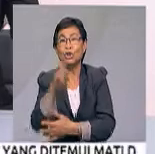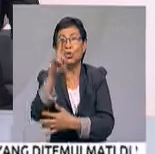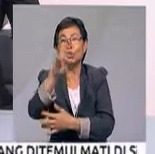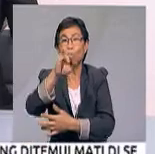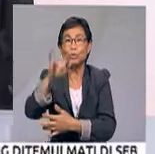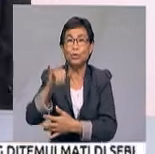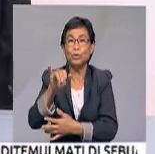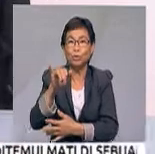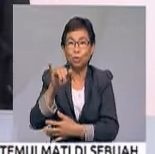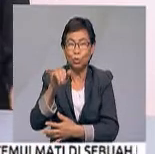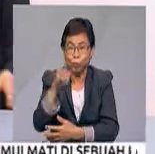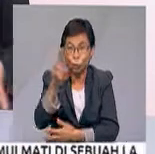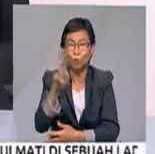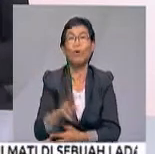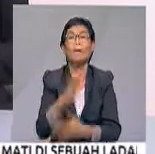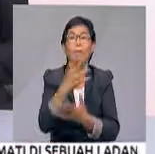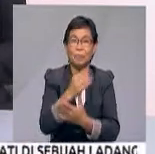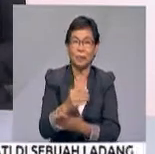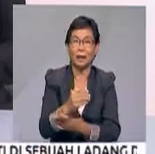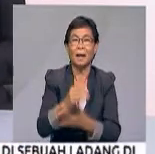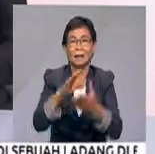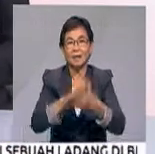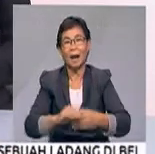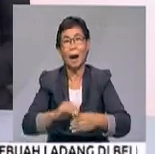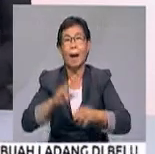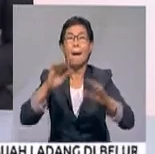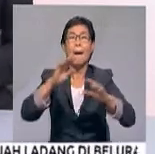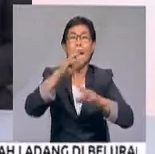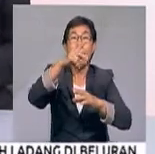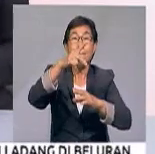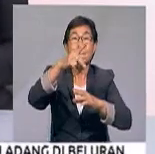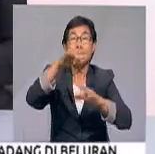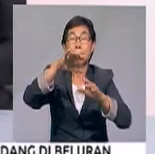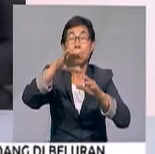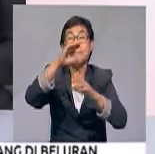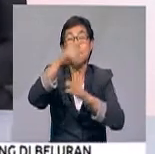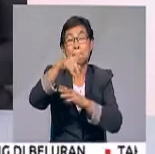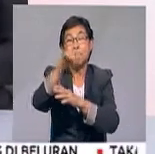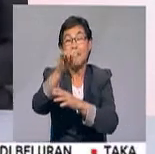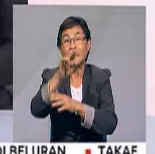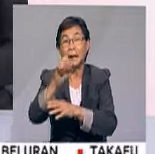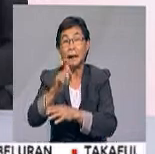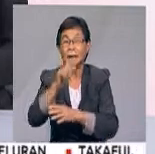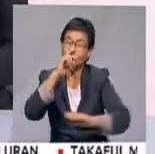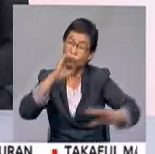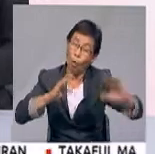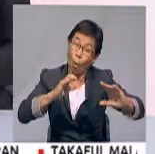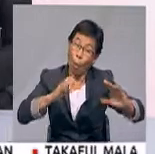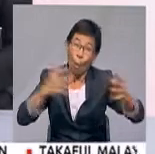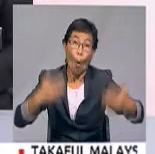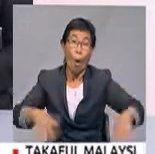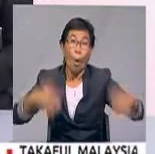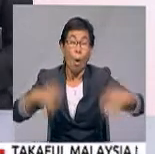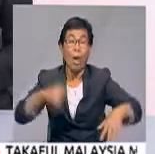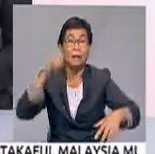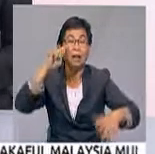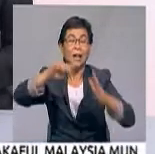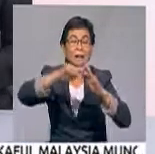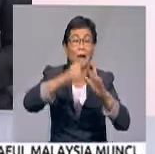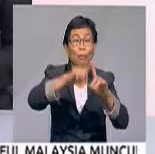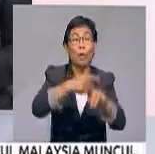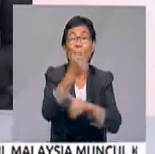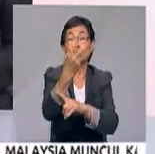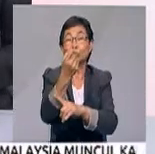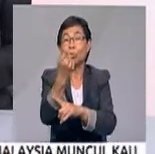Ju. Juga kisah planet animasi yang bakal menggegarkan Terengganu bermula November ini.